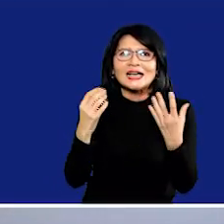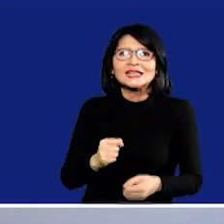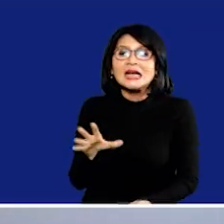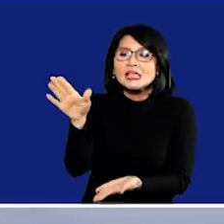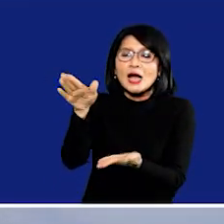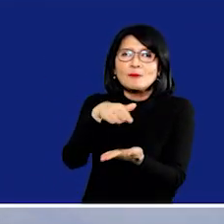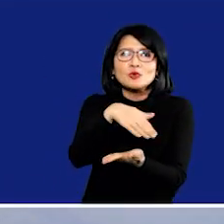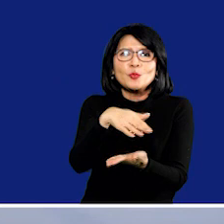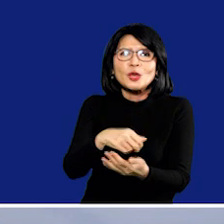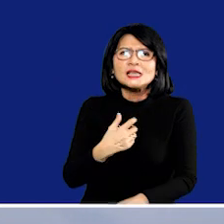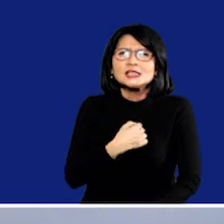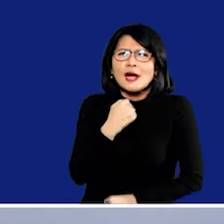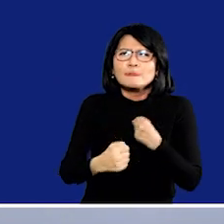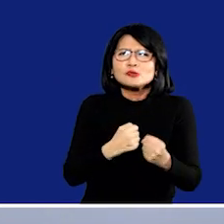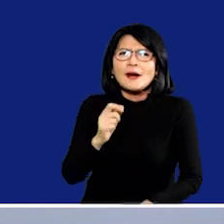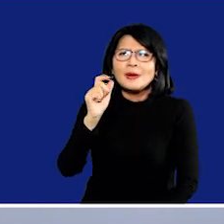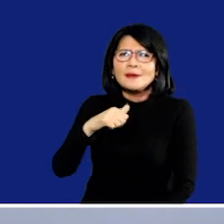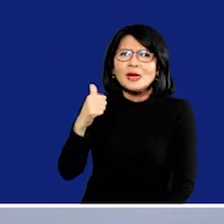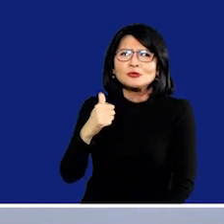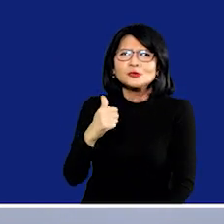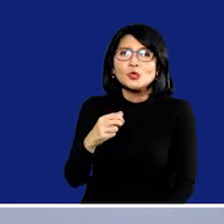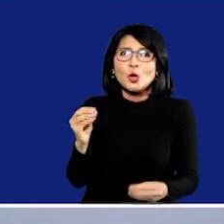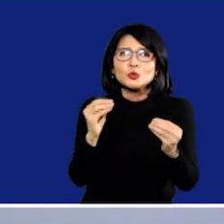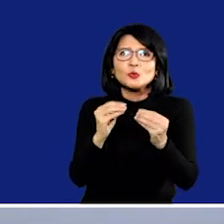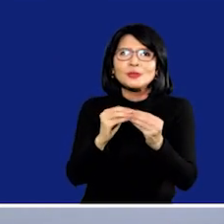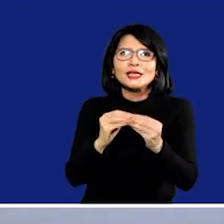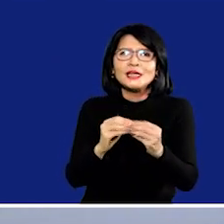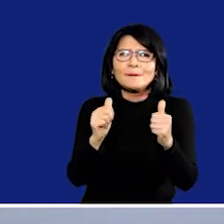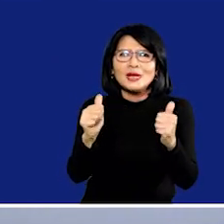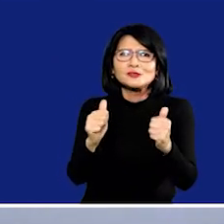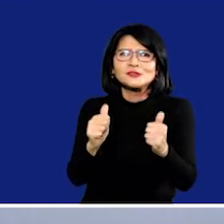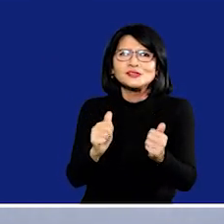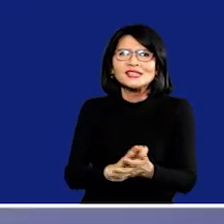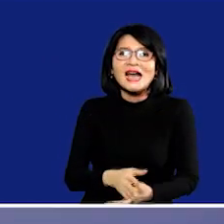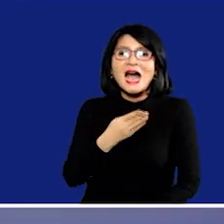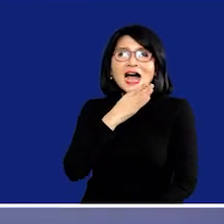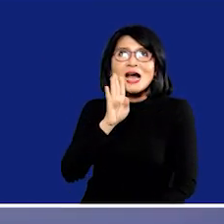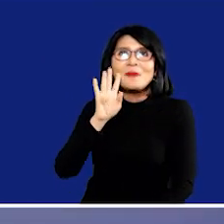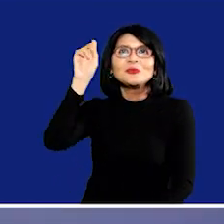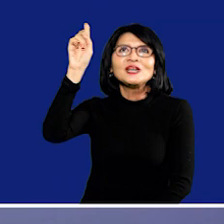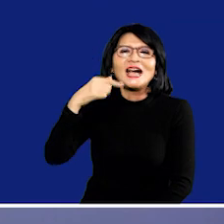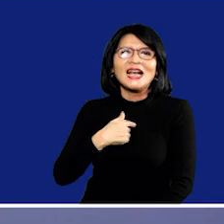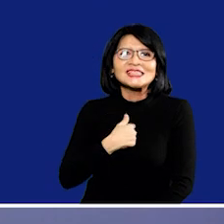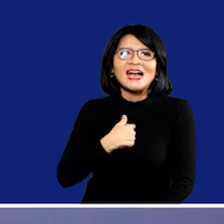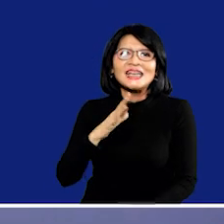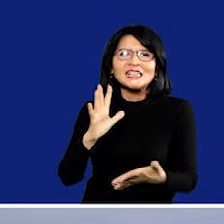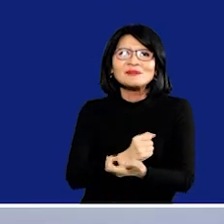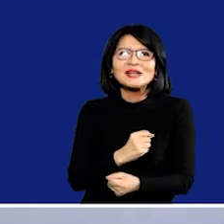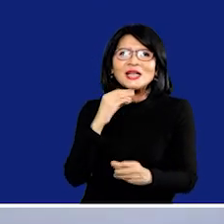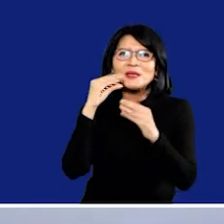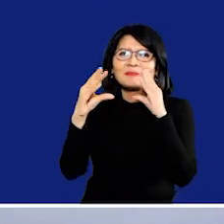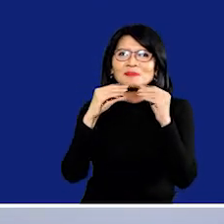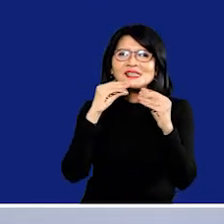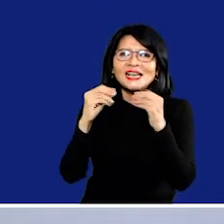Sangat di luar ekspektasi saya. Artinya saya dalam mengumpulkan ini, saya hanya berusaha yang terbaik saja bagaimana saya mengumpulkan karya, dan alhamdulillah dapat kesempatan